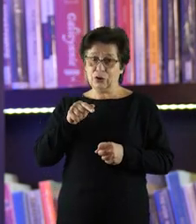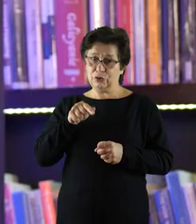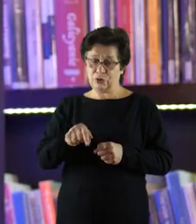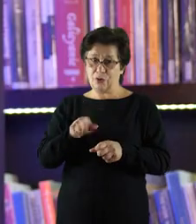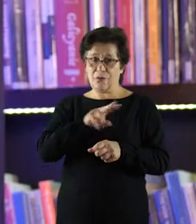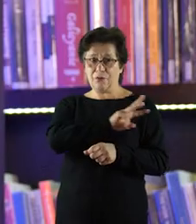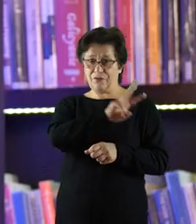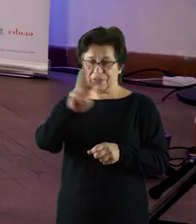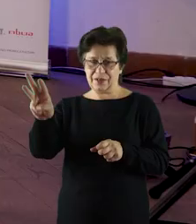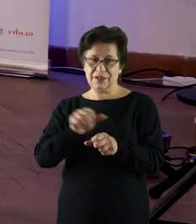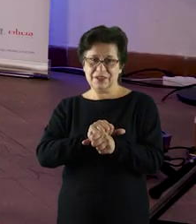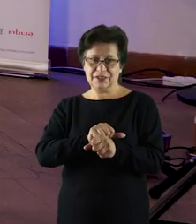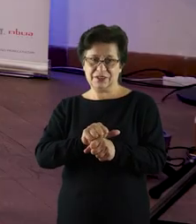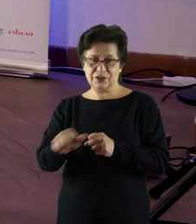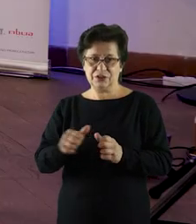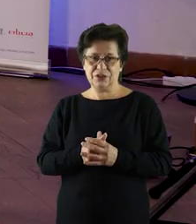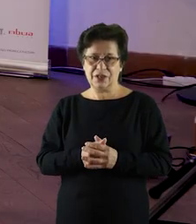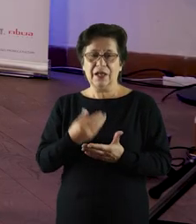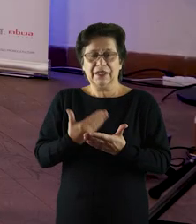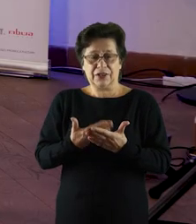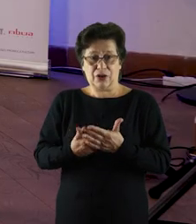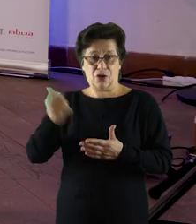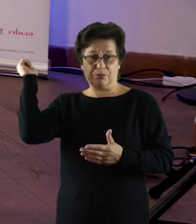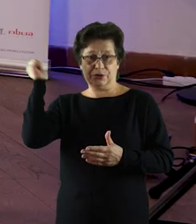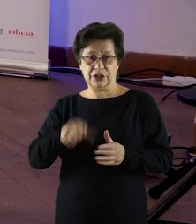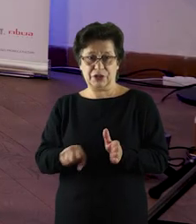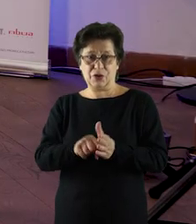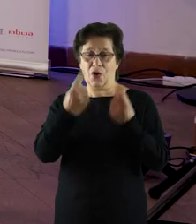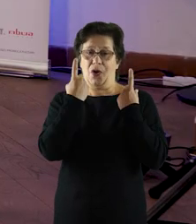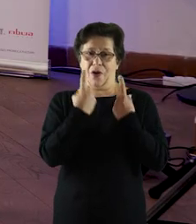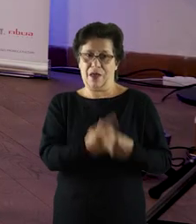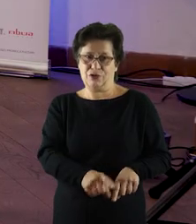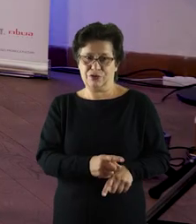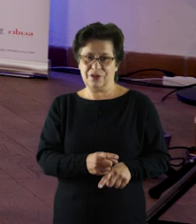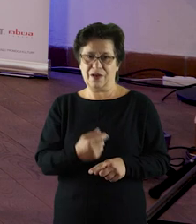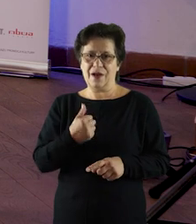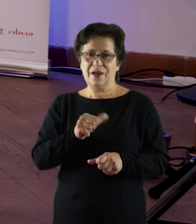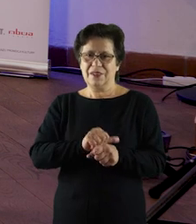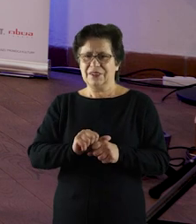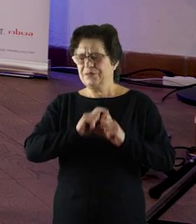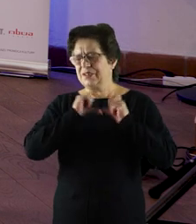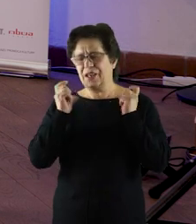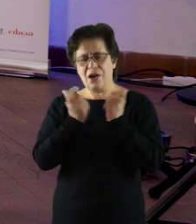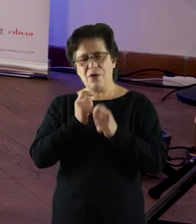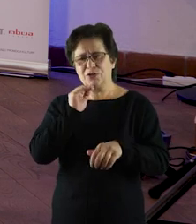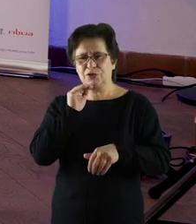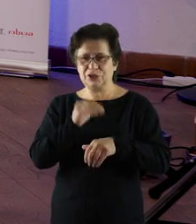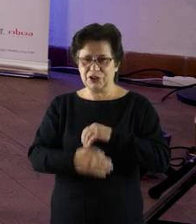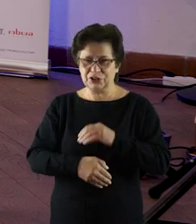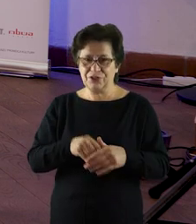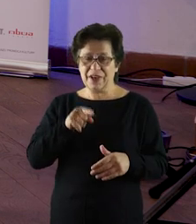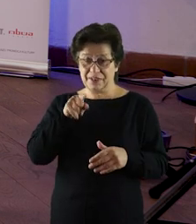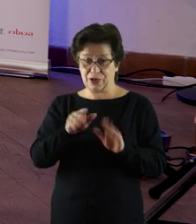wy. Dlatego przyjeżdżam do Leszna cała szczęśliwa, bo przywożę z sobą też książkę, która już kiedyś była